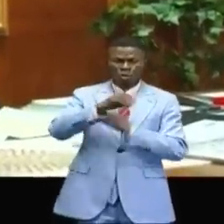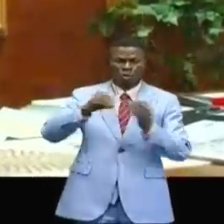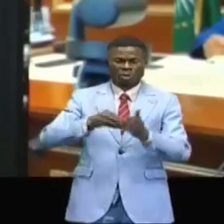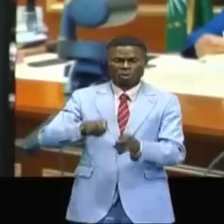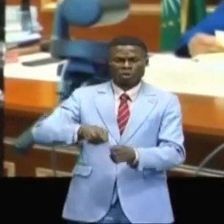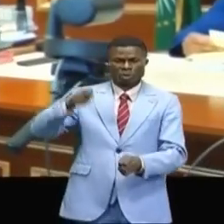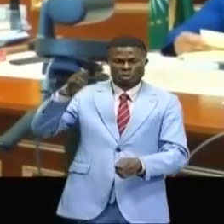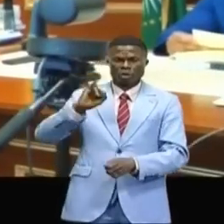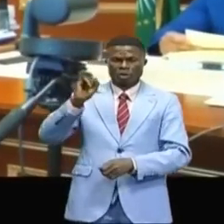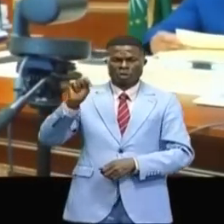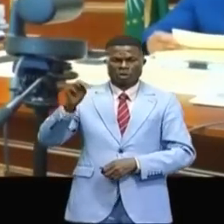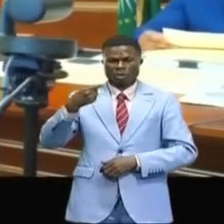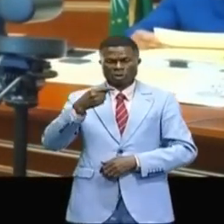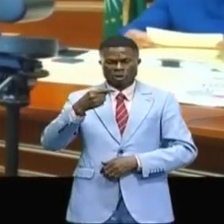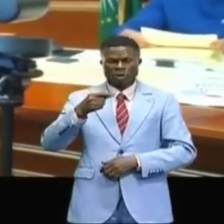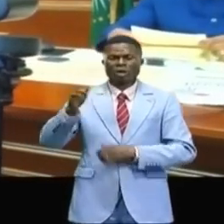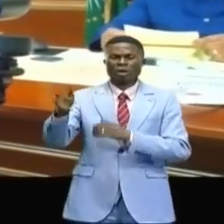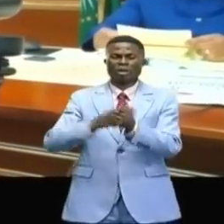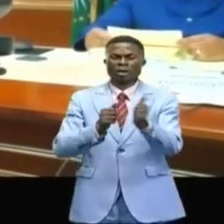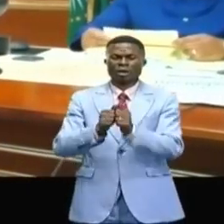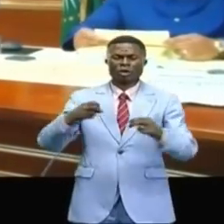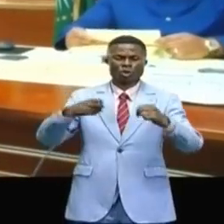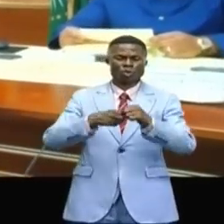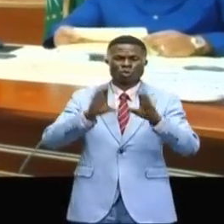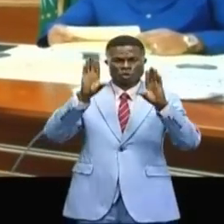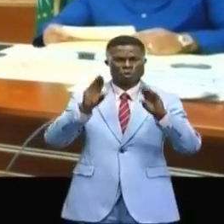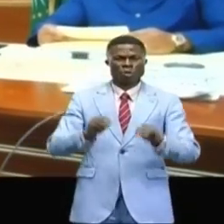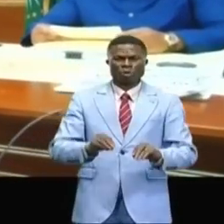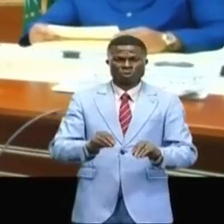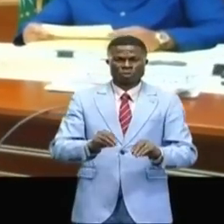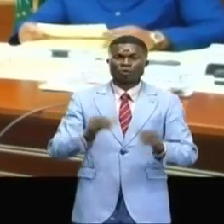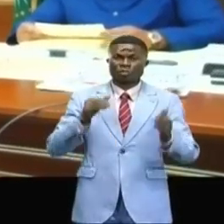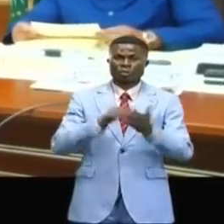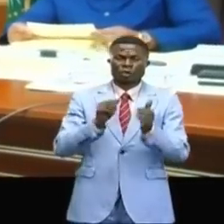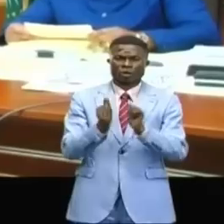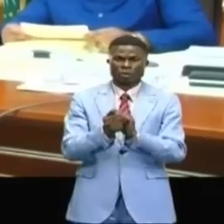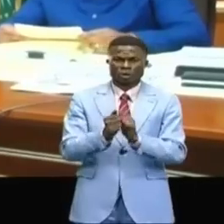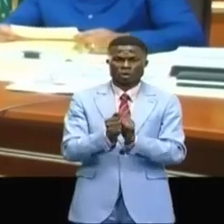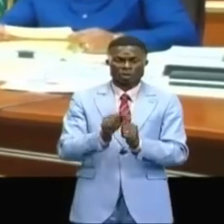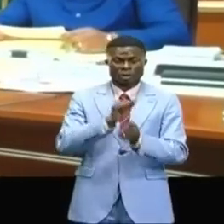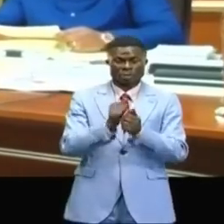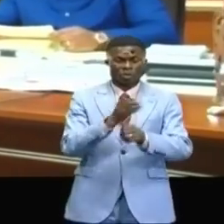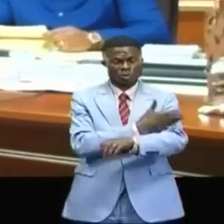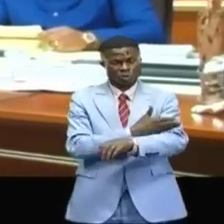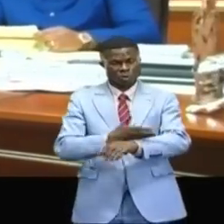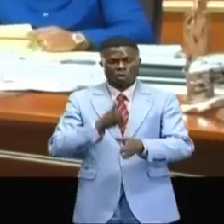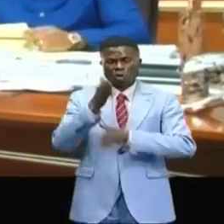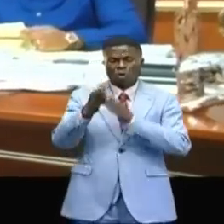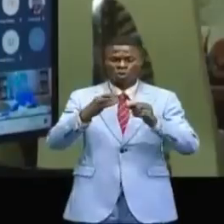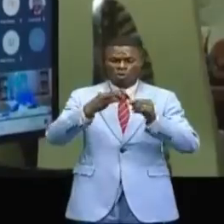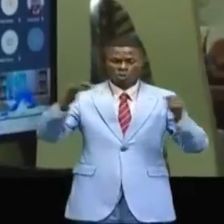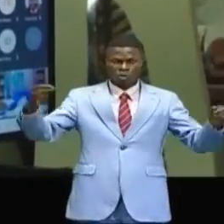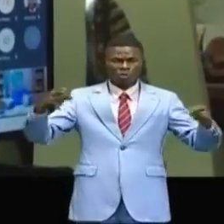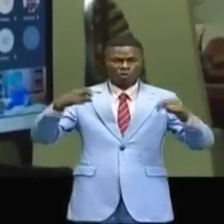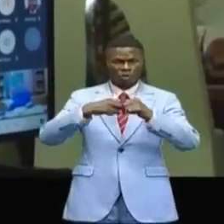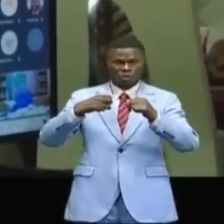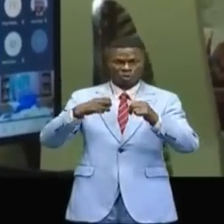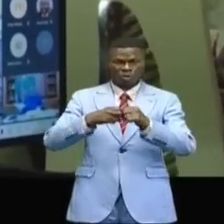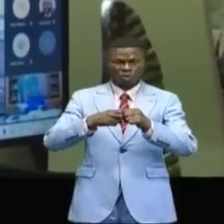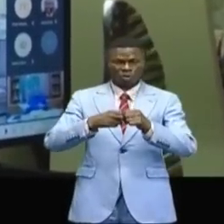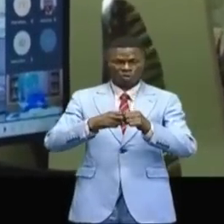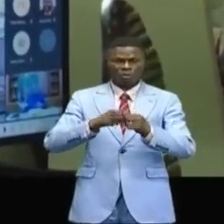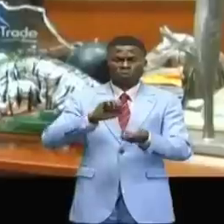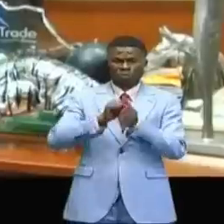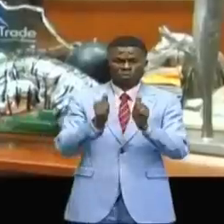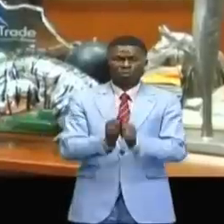et de perturbations de la desserte en énergie électrique. Face à la recrudescence de ces actes de vol de conducteurs en cuivre et des